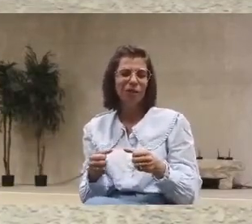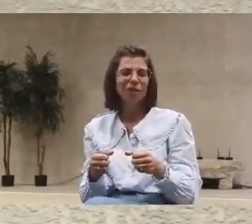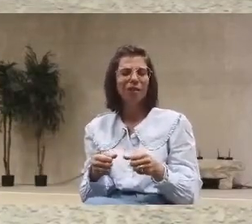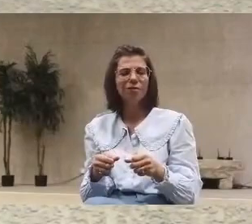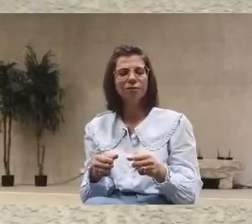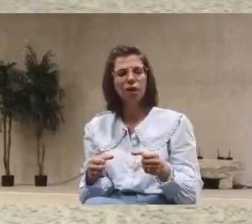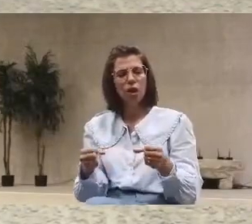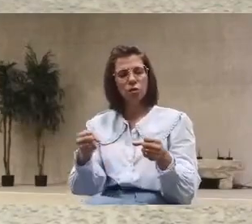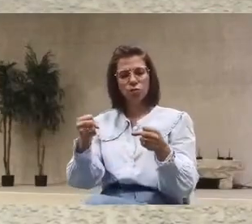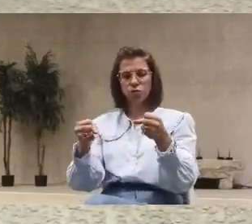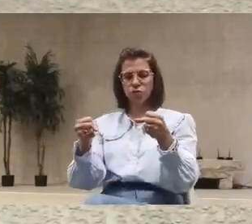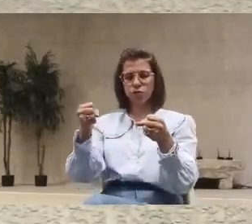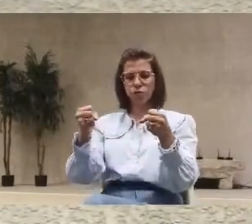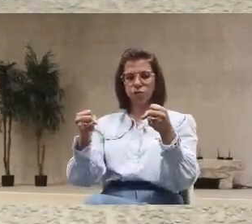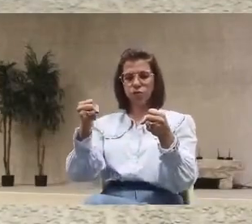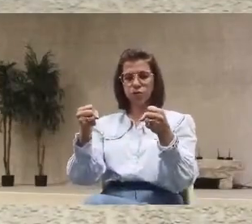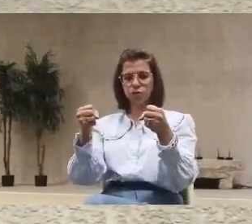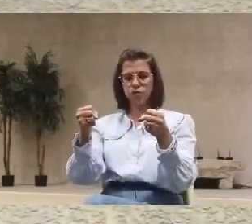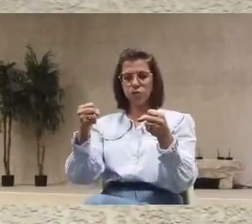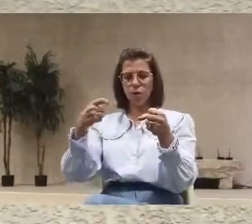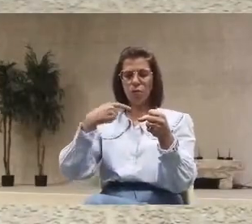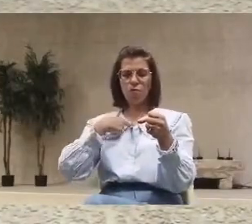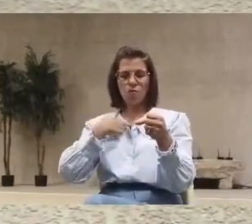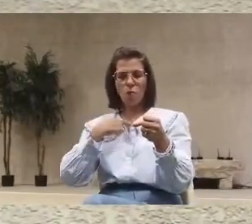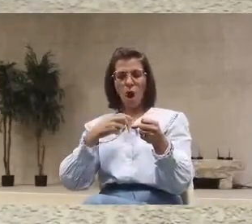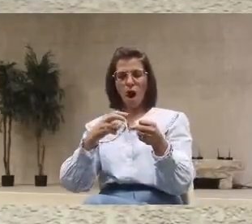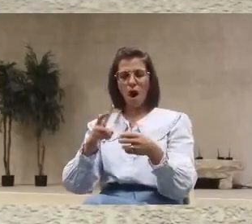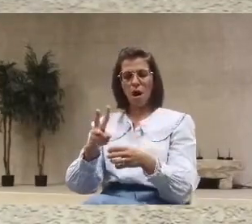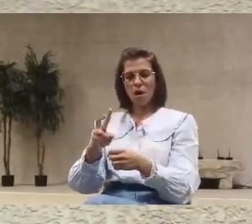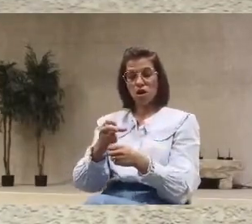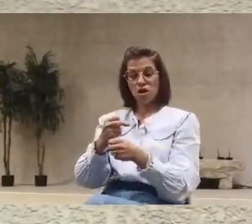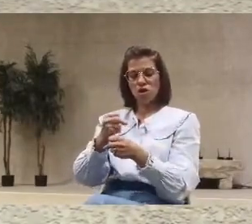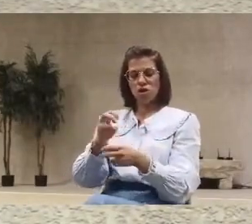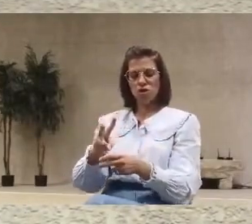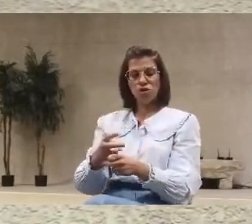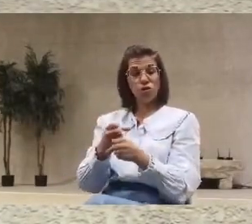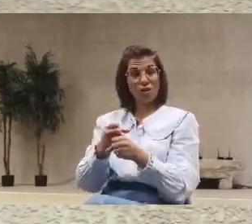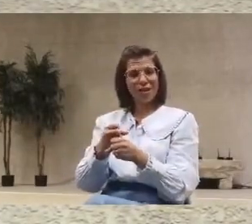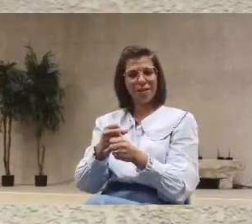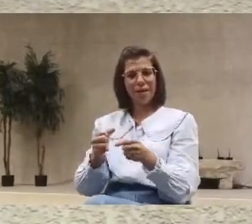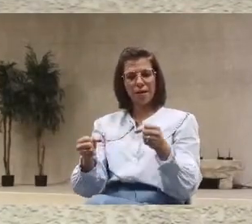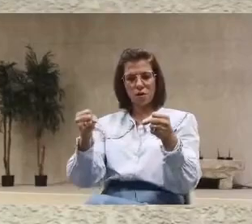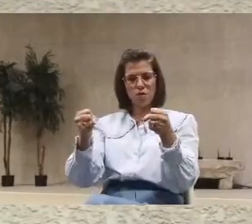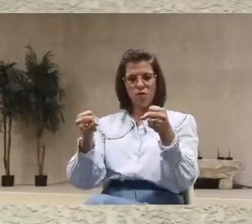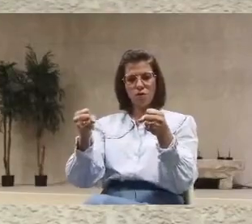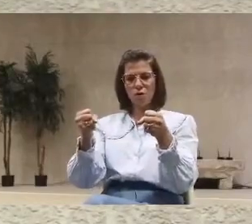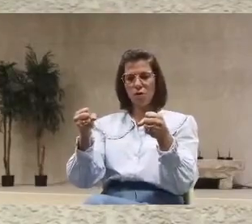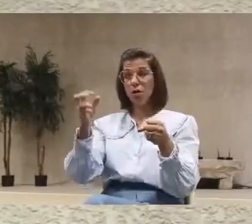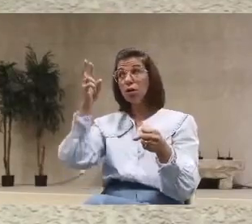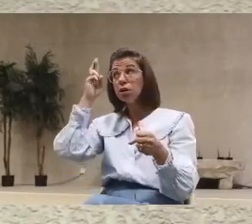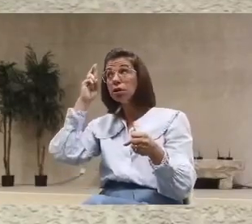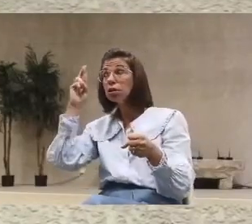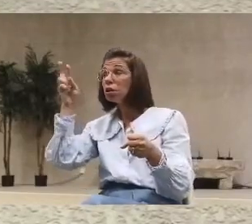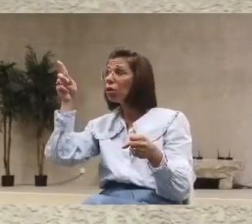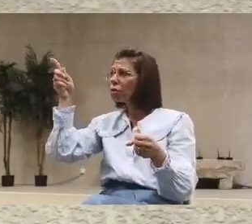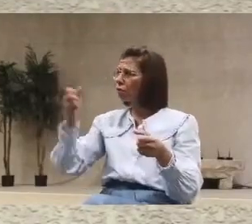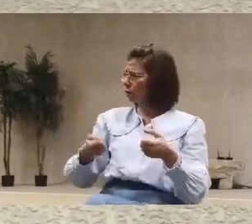C'est bien d'avoir le Seigneur avec nous, mais est-ce que le Seigneur t'as toi ?